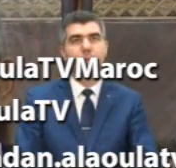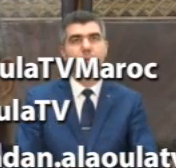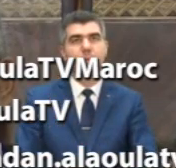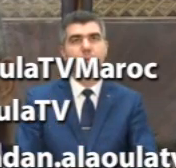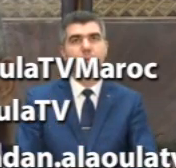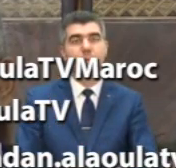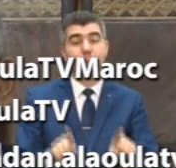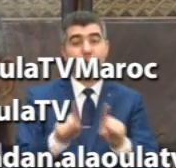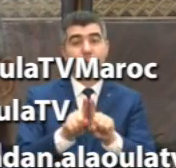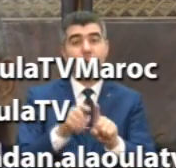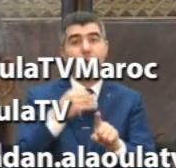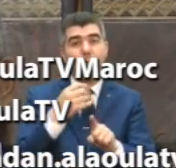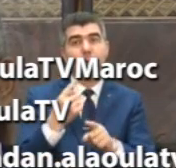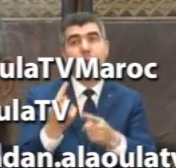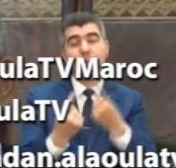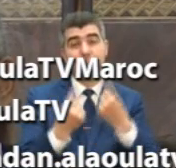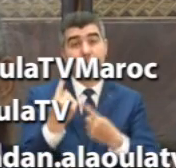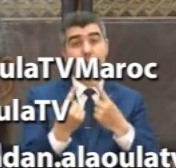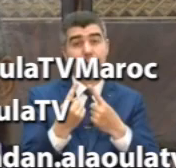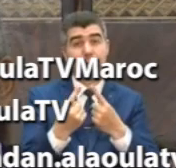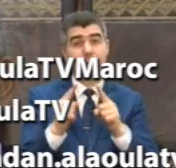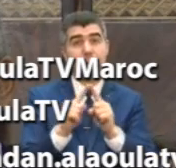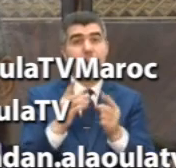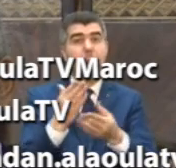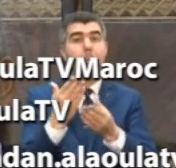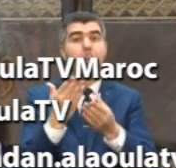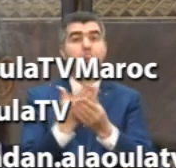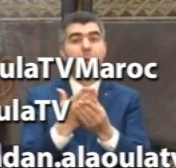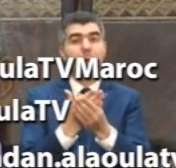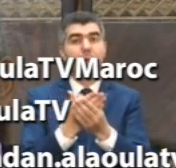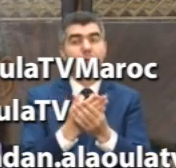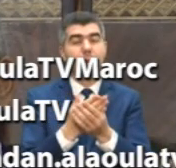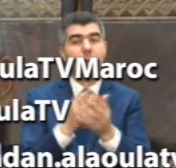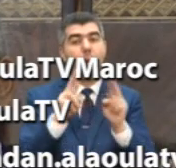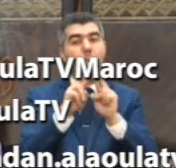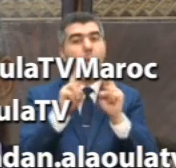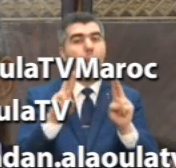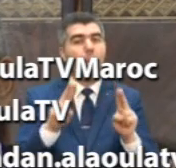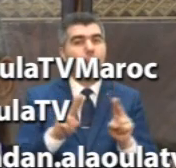الارتجال الذي طال تدبير ديال هذا الملف للمتعاقدين.